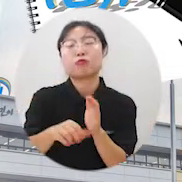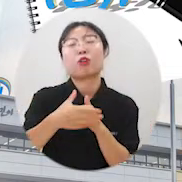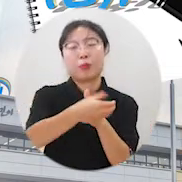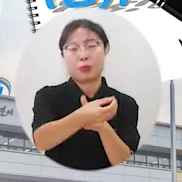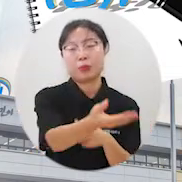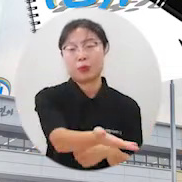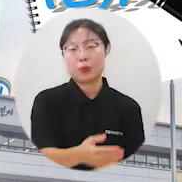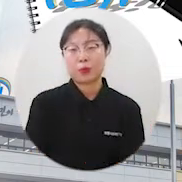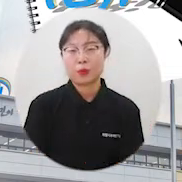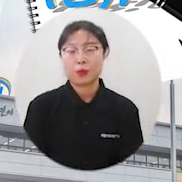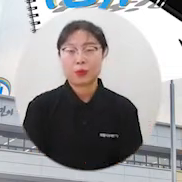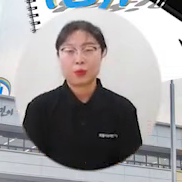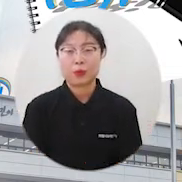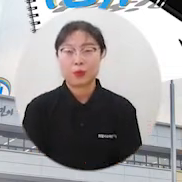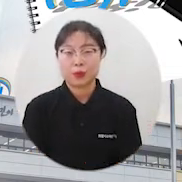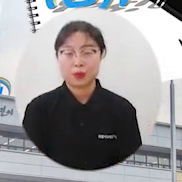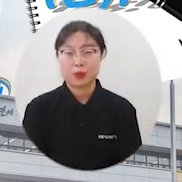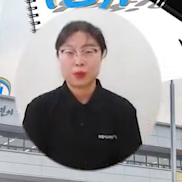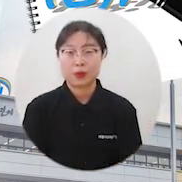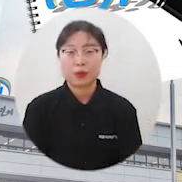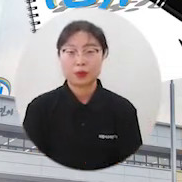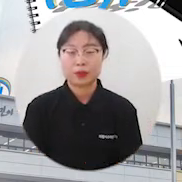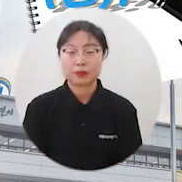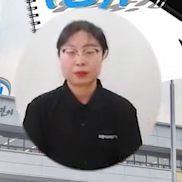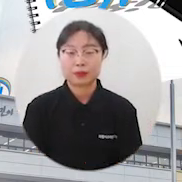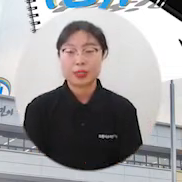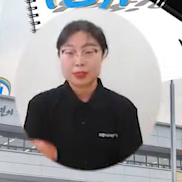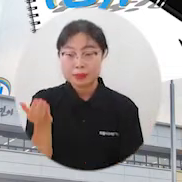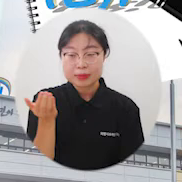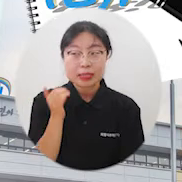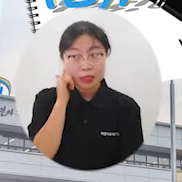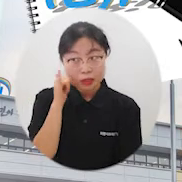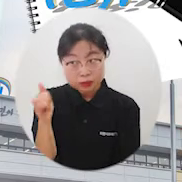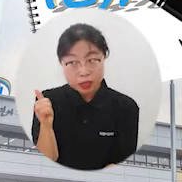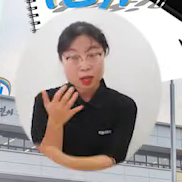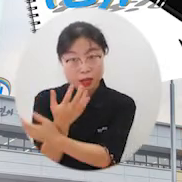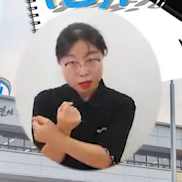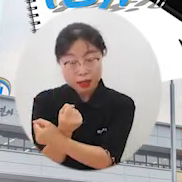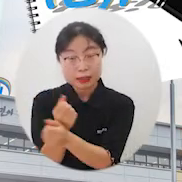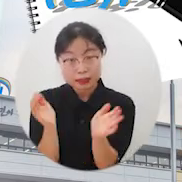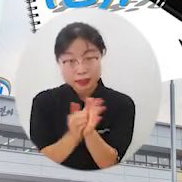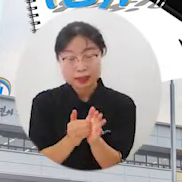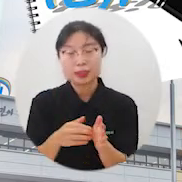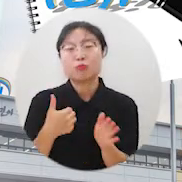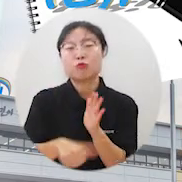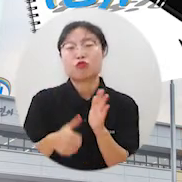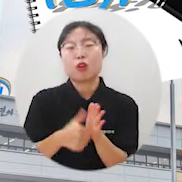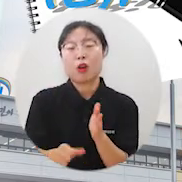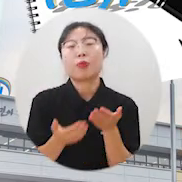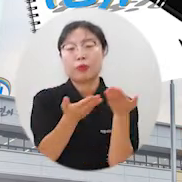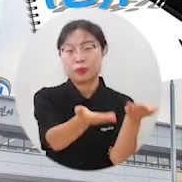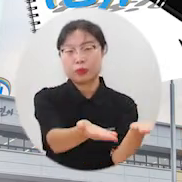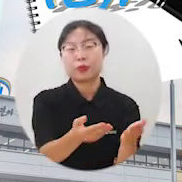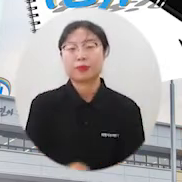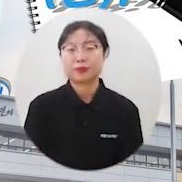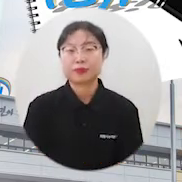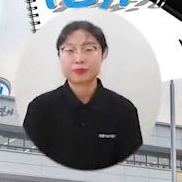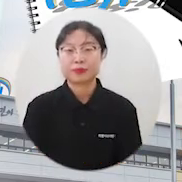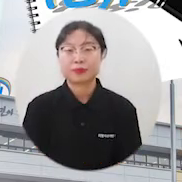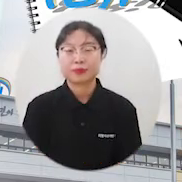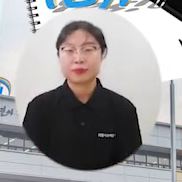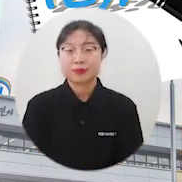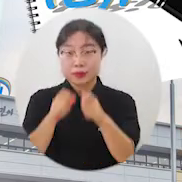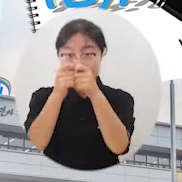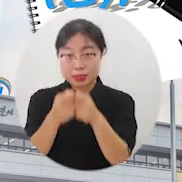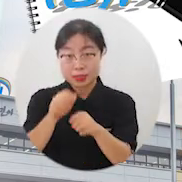있습니다. 월 1회 장난감 두 점을 대여해드리며 이용 전 전화로 문의 및 예약을 진행하시면 됩니다.